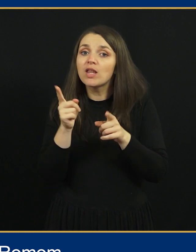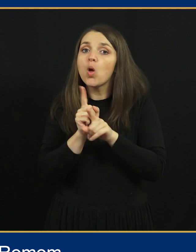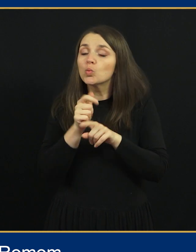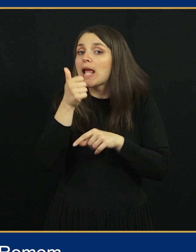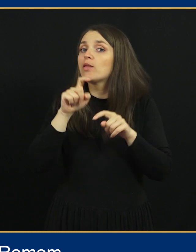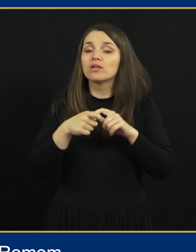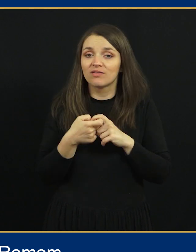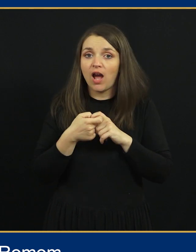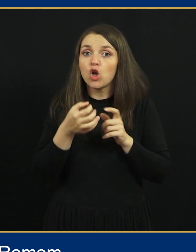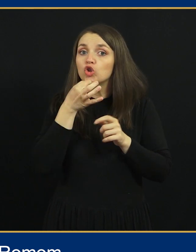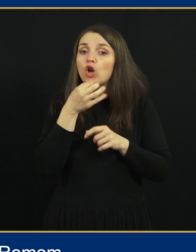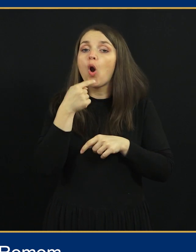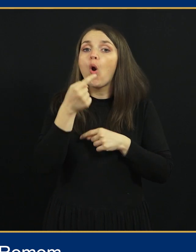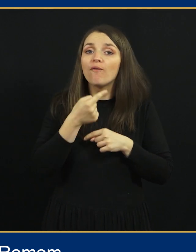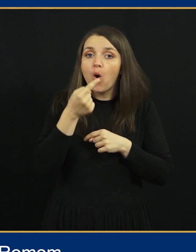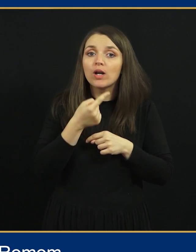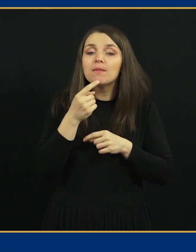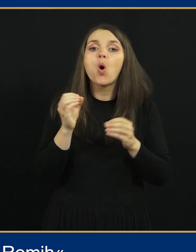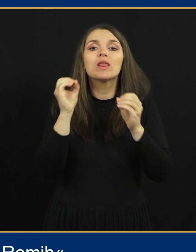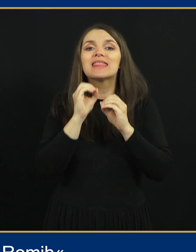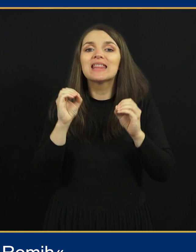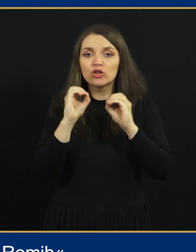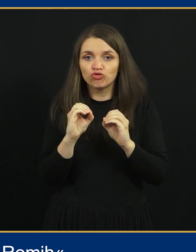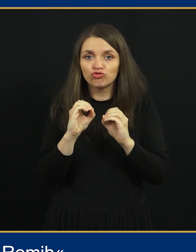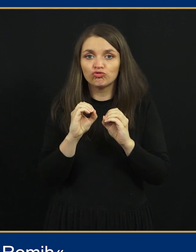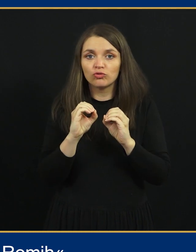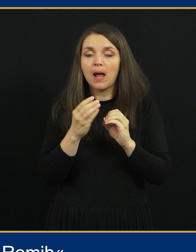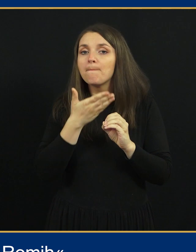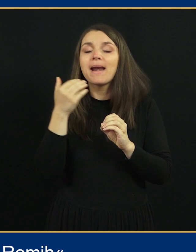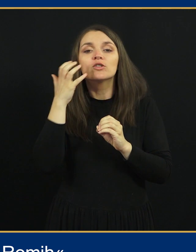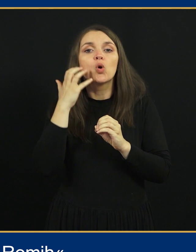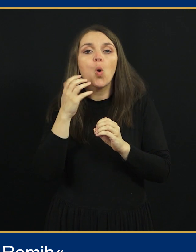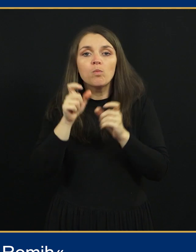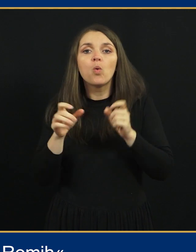Romkinjam vendarle povedala tudi eno stvar. Če govorimo nič